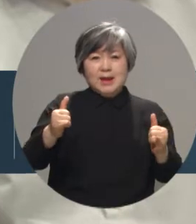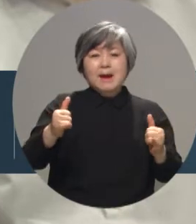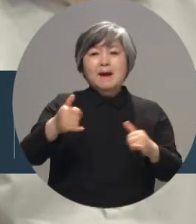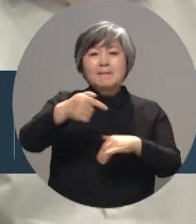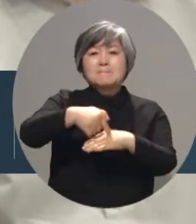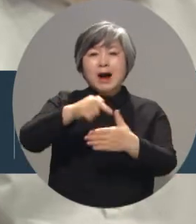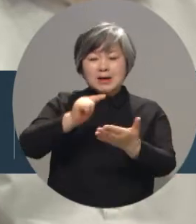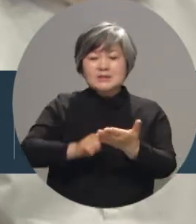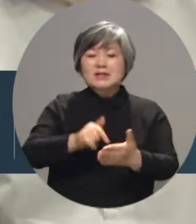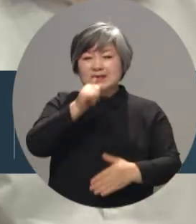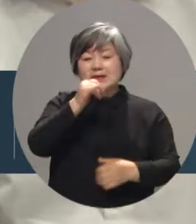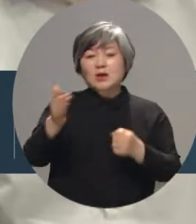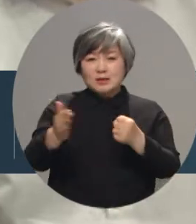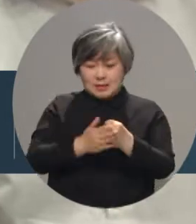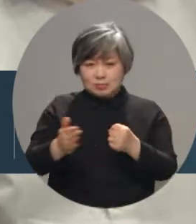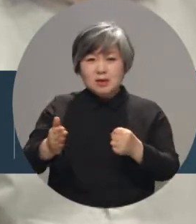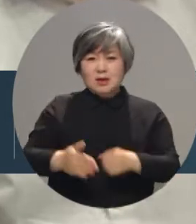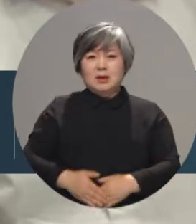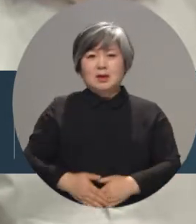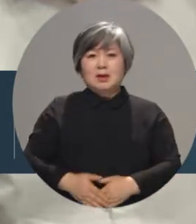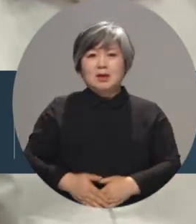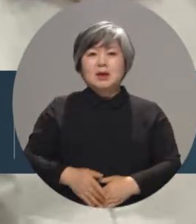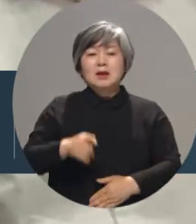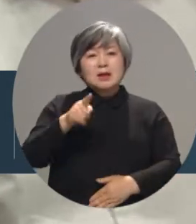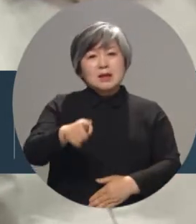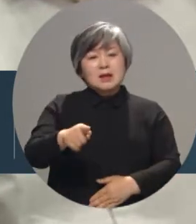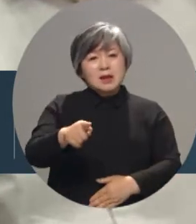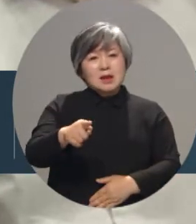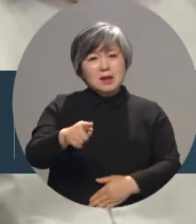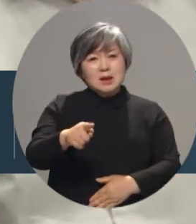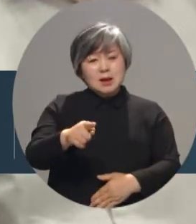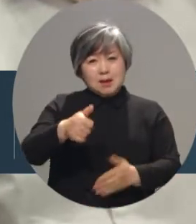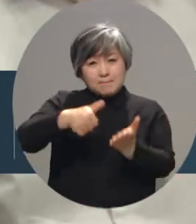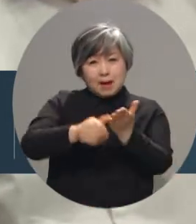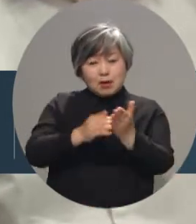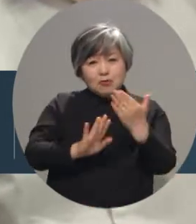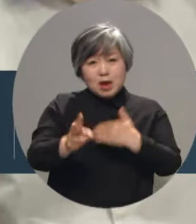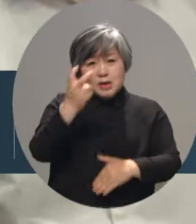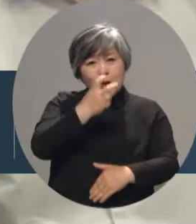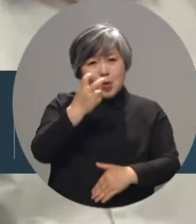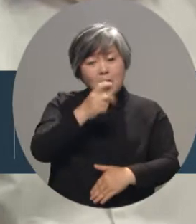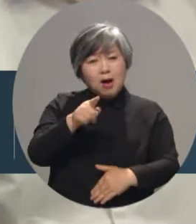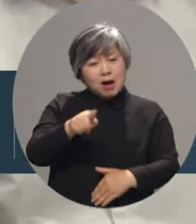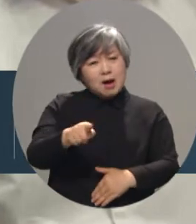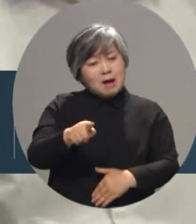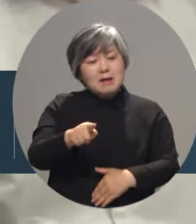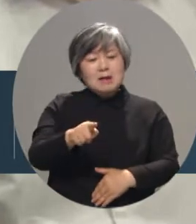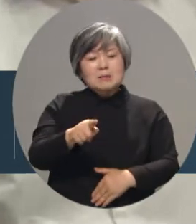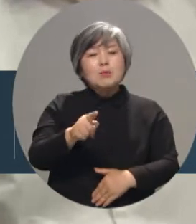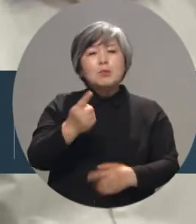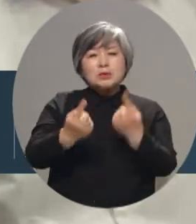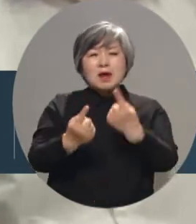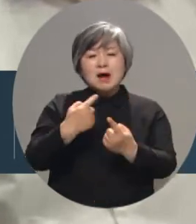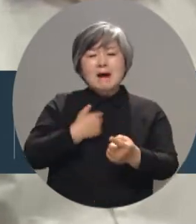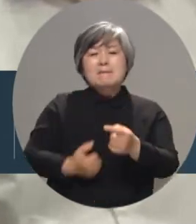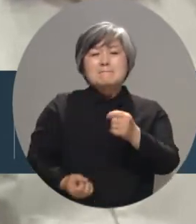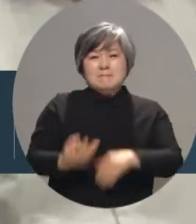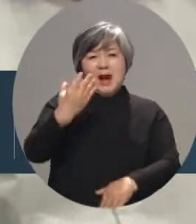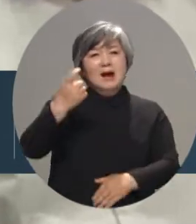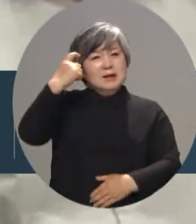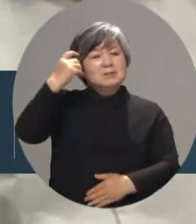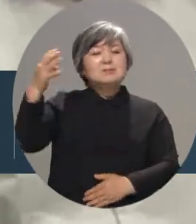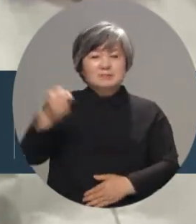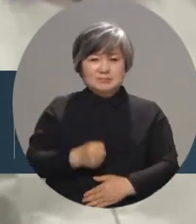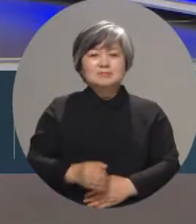컸기 때문에 최종 결과는 제가 확실하게 승리할 것으로 생각하고 있습니다.